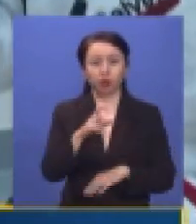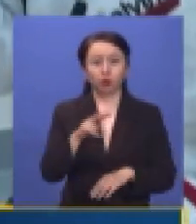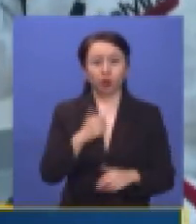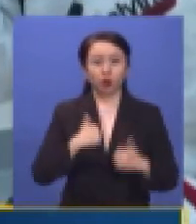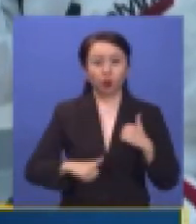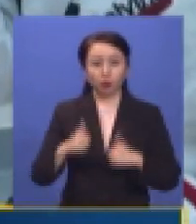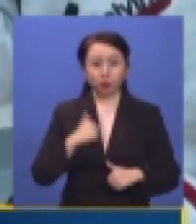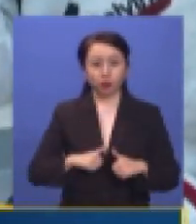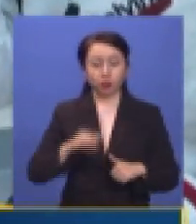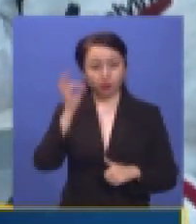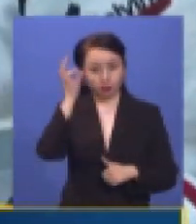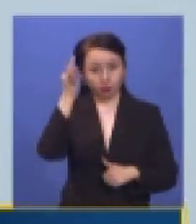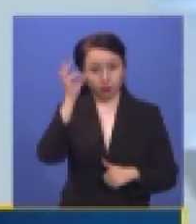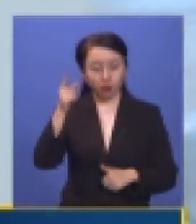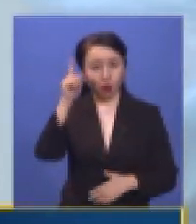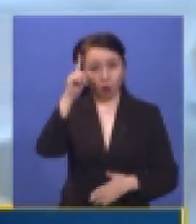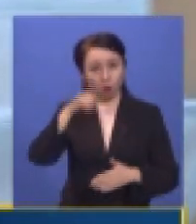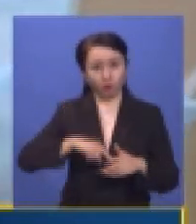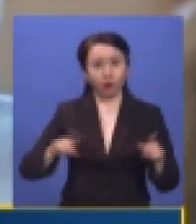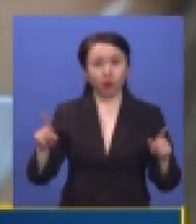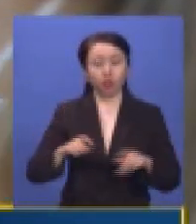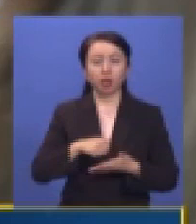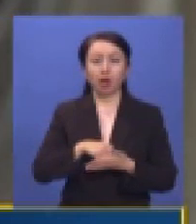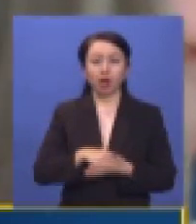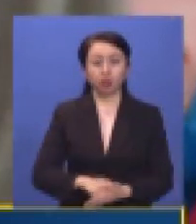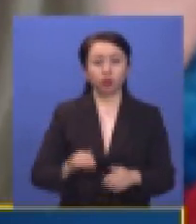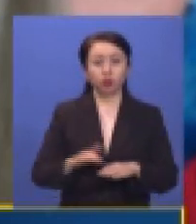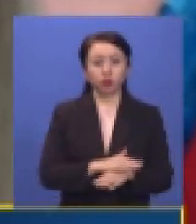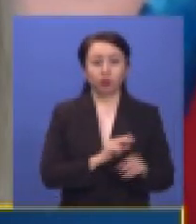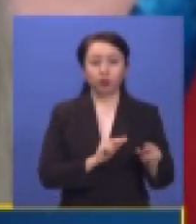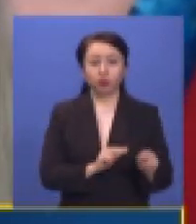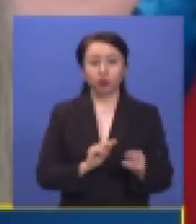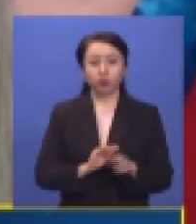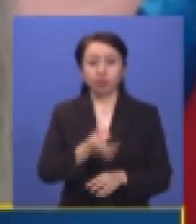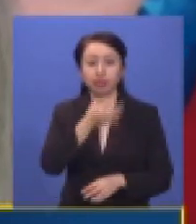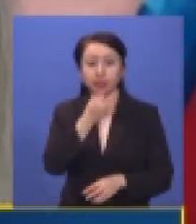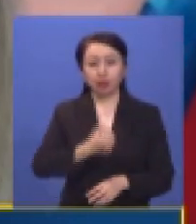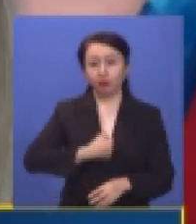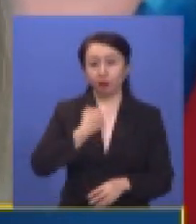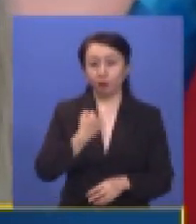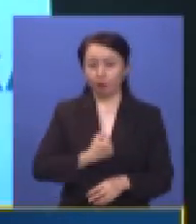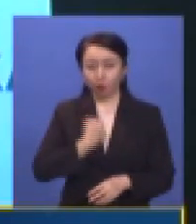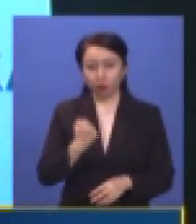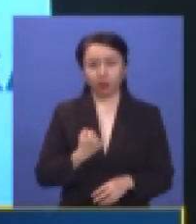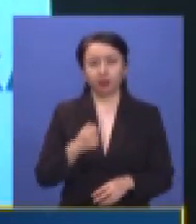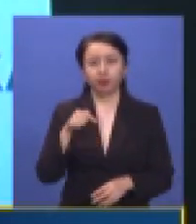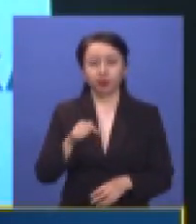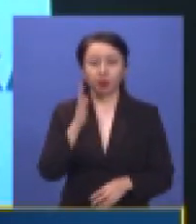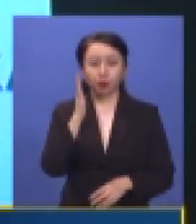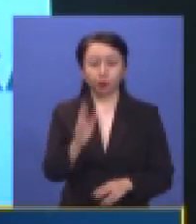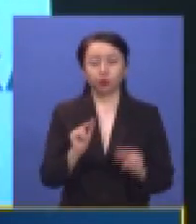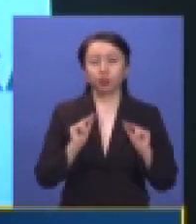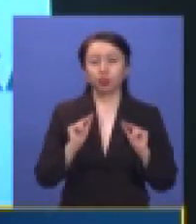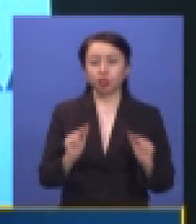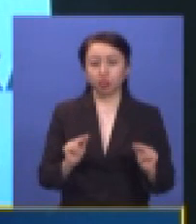учитель психологии. Она уверена, основам добропорядочности детей нужно обучать с раннего возраста. Тогда они вырастут